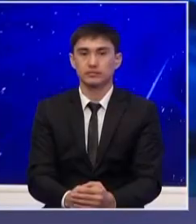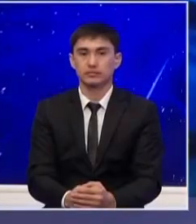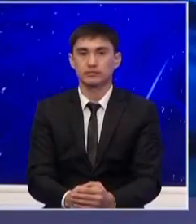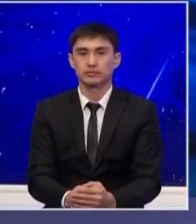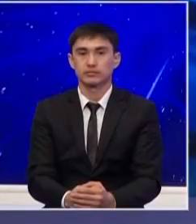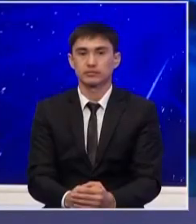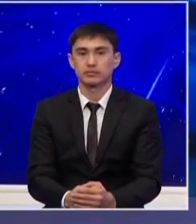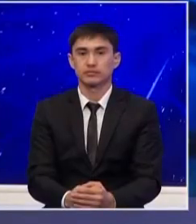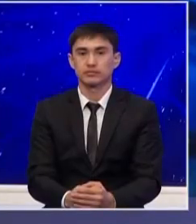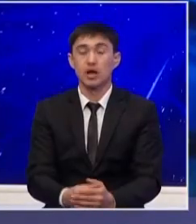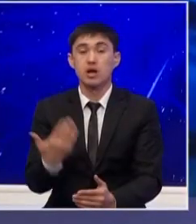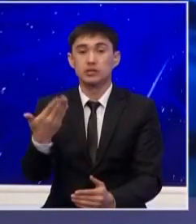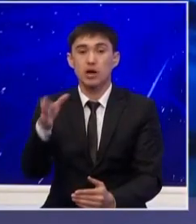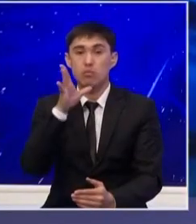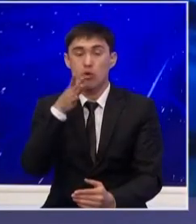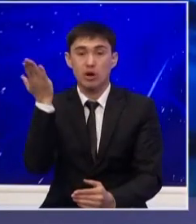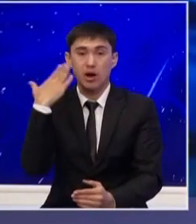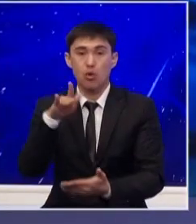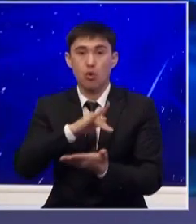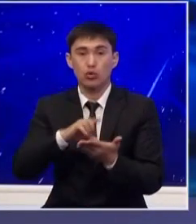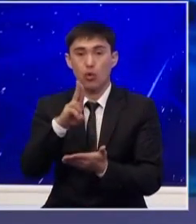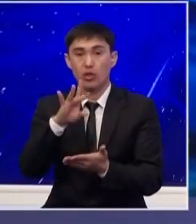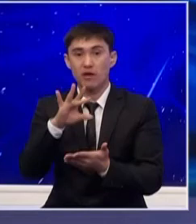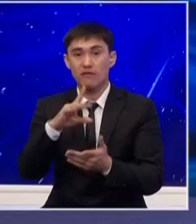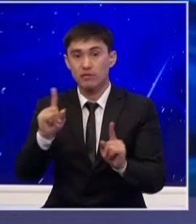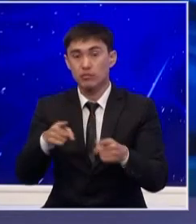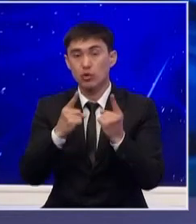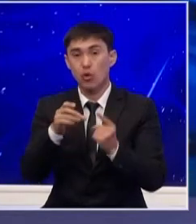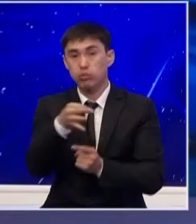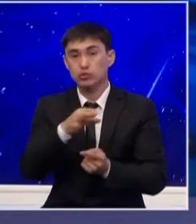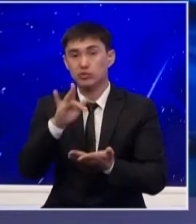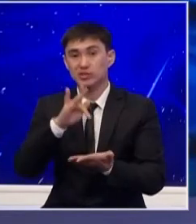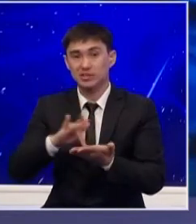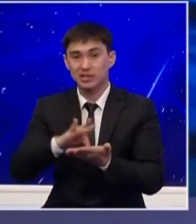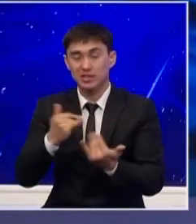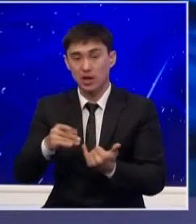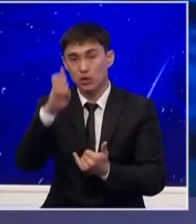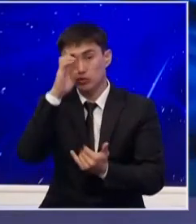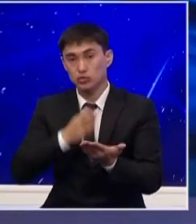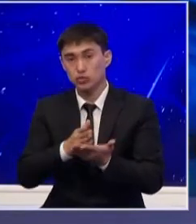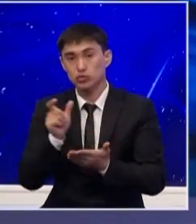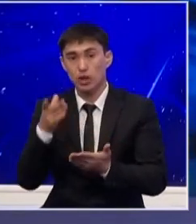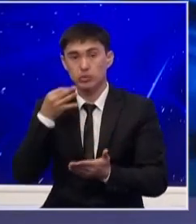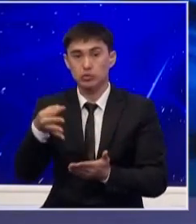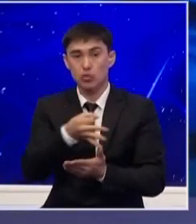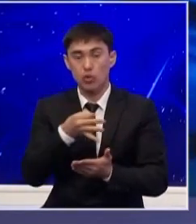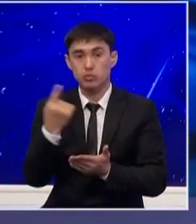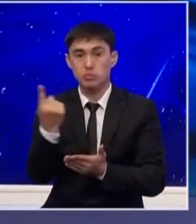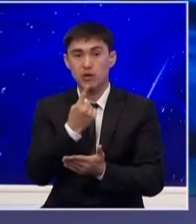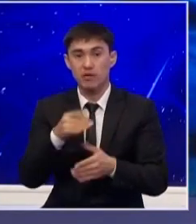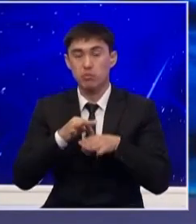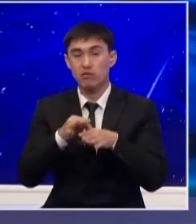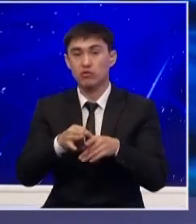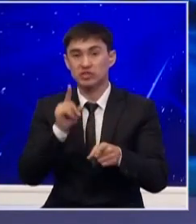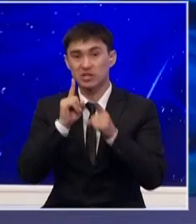На ступень выше. С тех пор, как город Кунаев обрел статус областного центра, для государственных служащих Алматинской области впервые